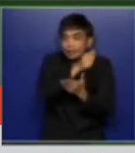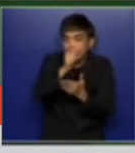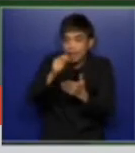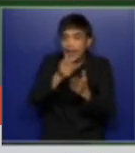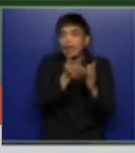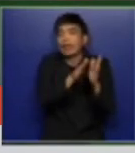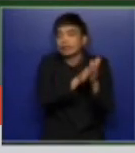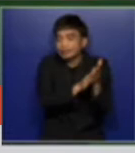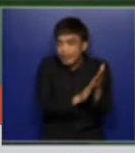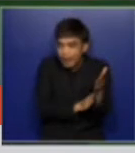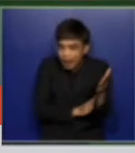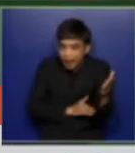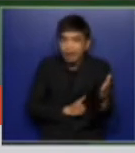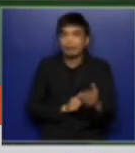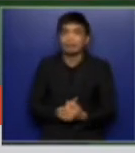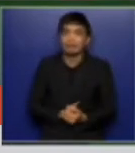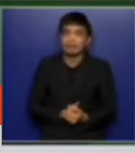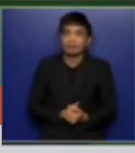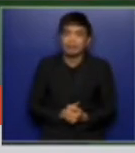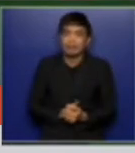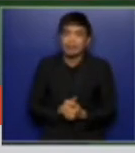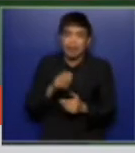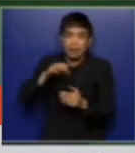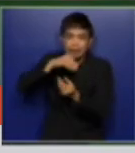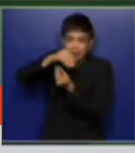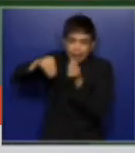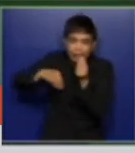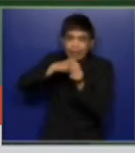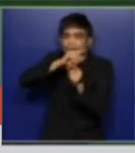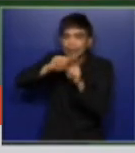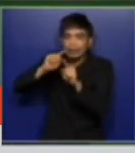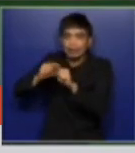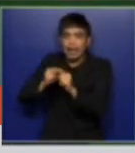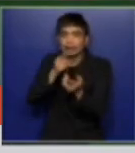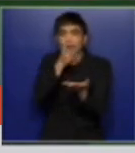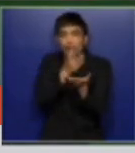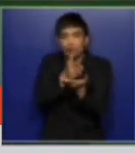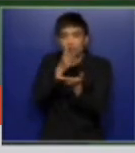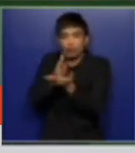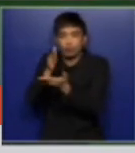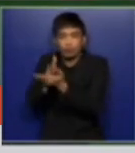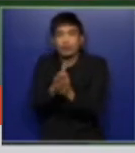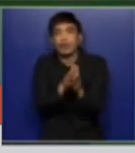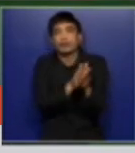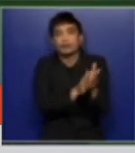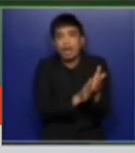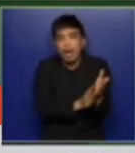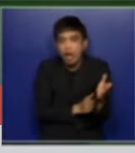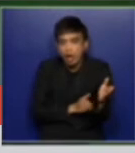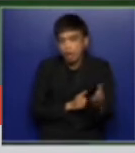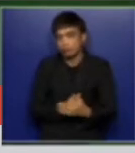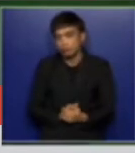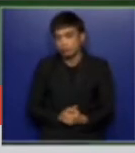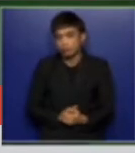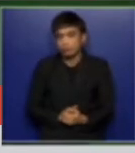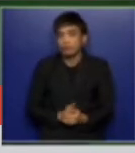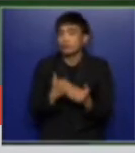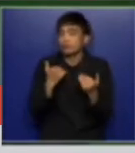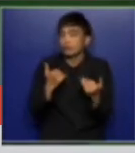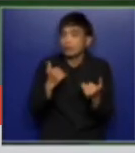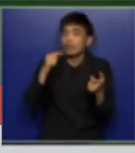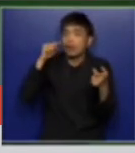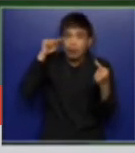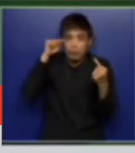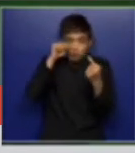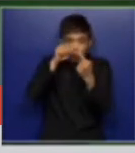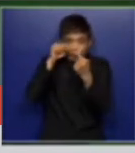างๆที่จะเป็นเม็ดเงินในการกระตุ้นเศรษฐกิจนั้นต้องหยุดชะงักและล่าช้าออกไปปัจจัยเหล่านี้ได้ส่งผลต่